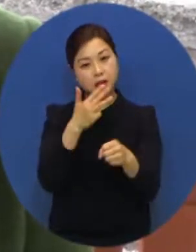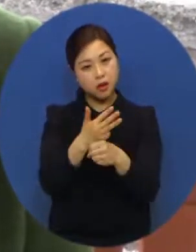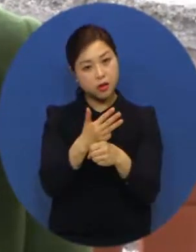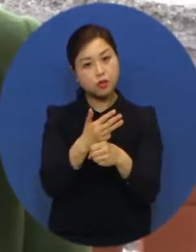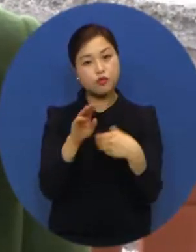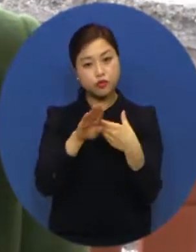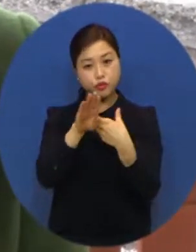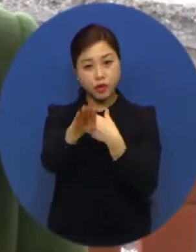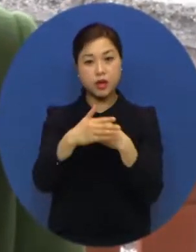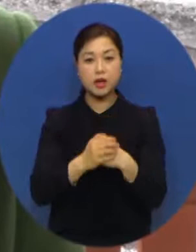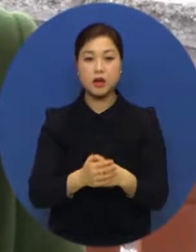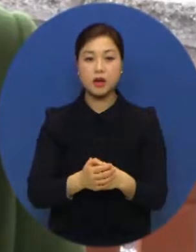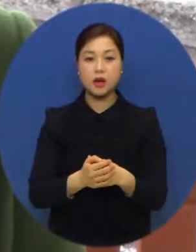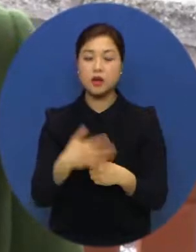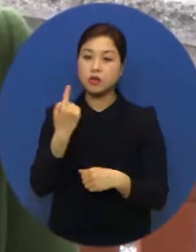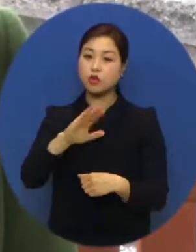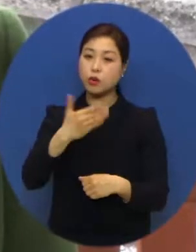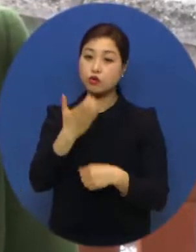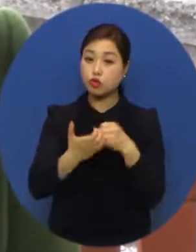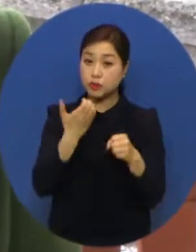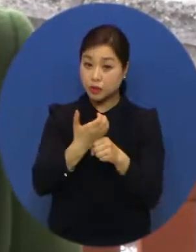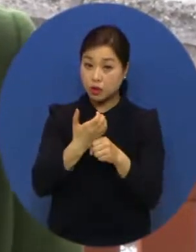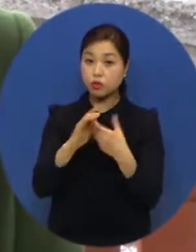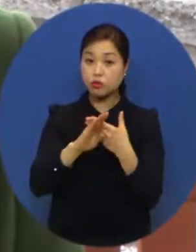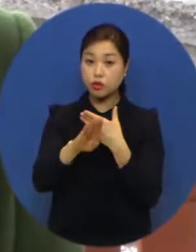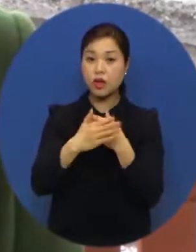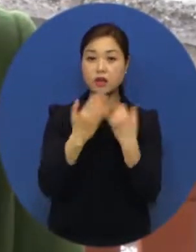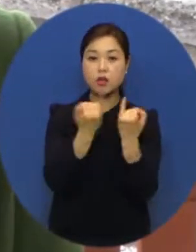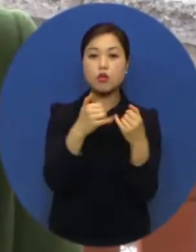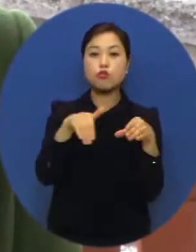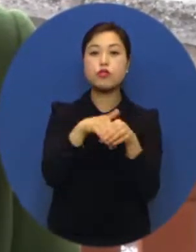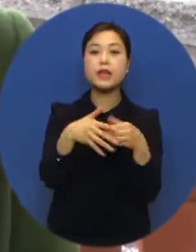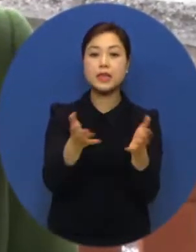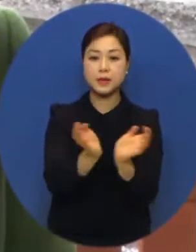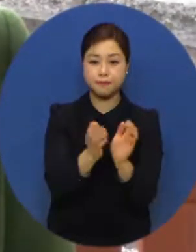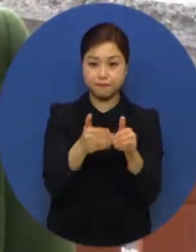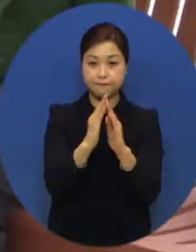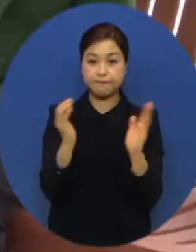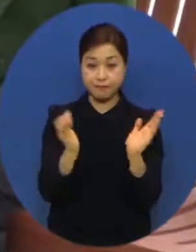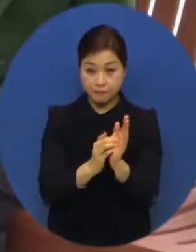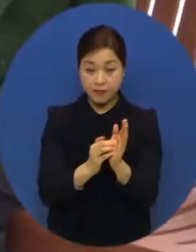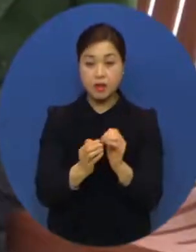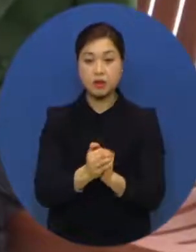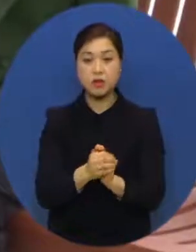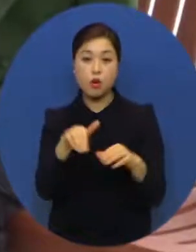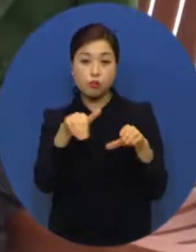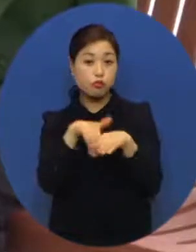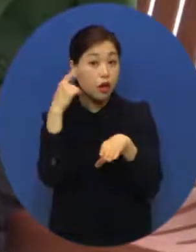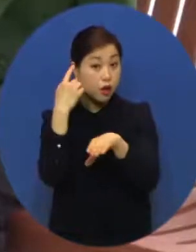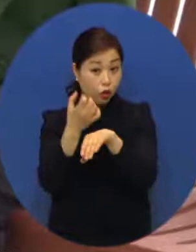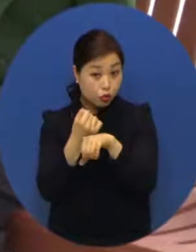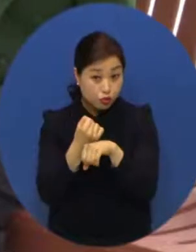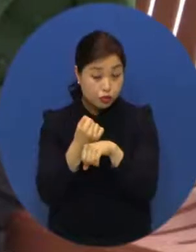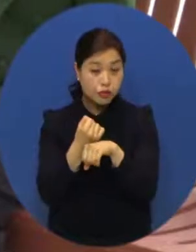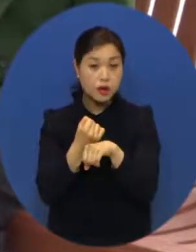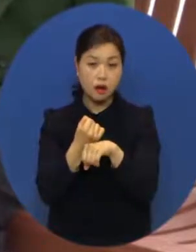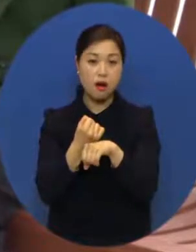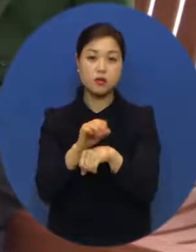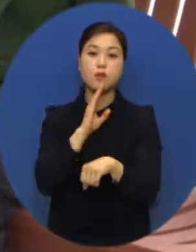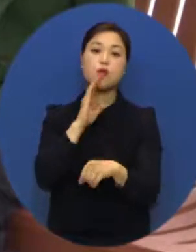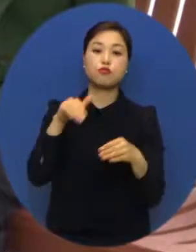지나서 90년 넘어서 여성문화팀이 꾸려졌어요. 그래서 그때 문화연구를 하면서 아 문화